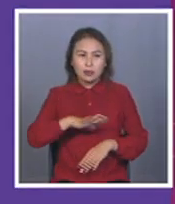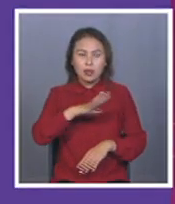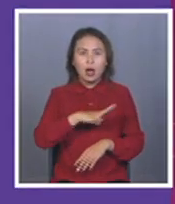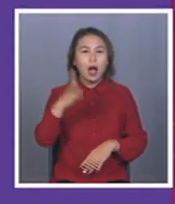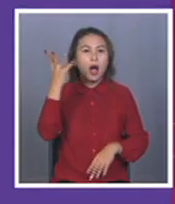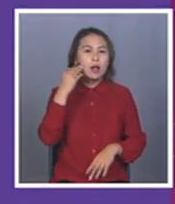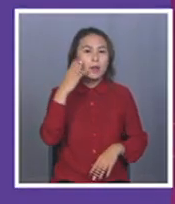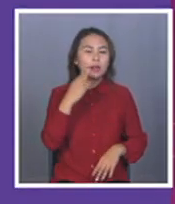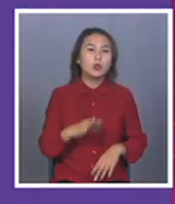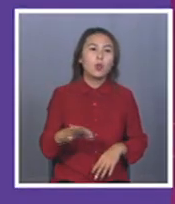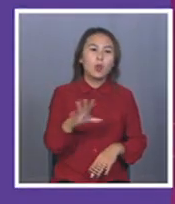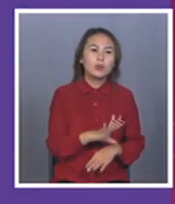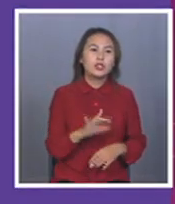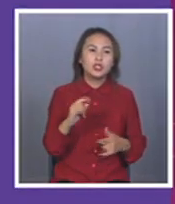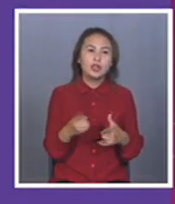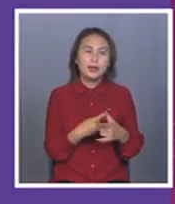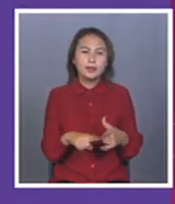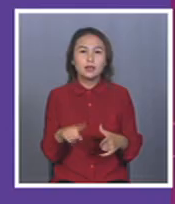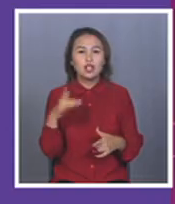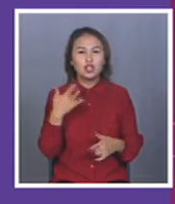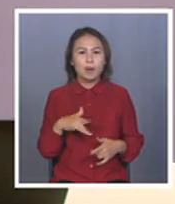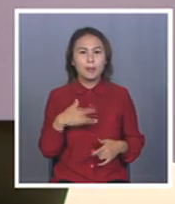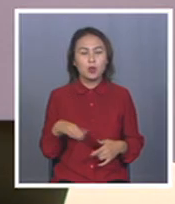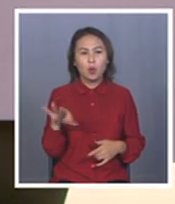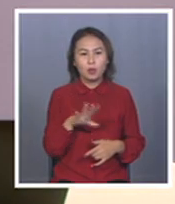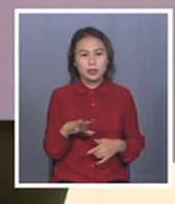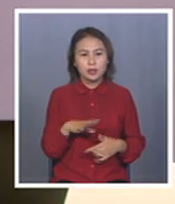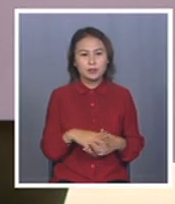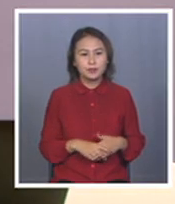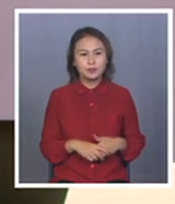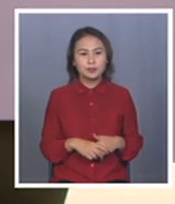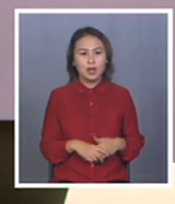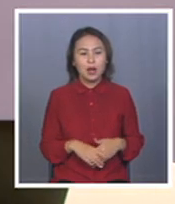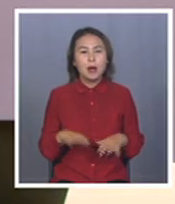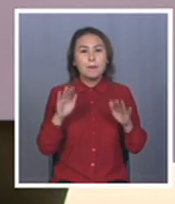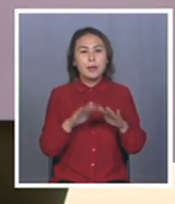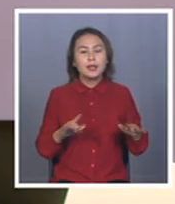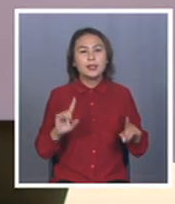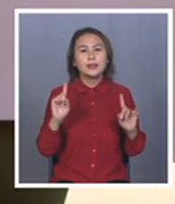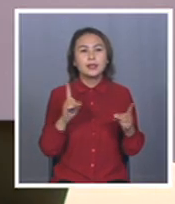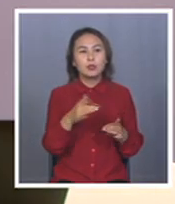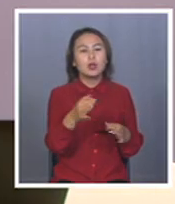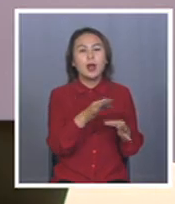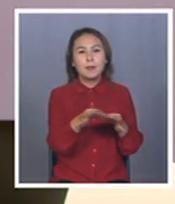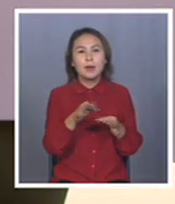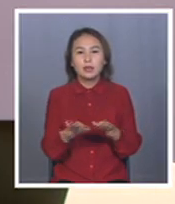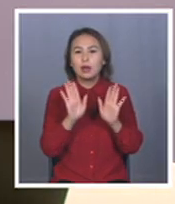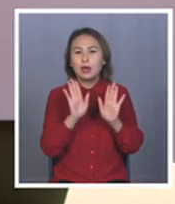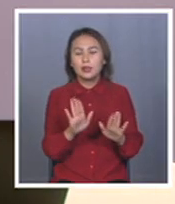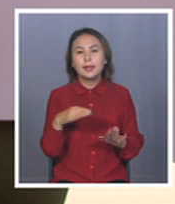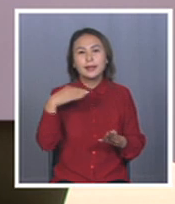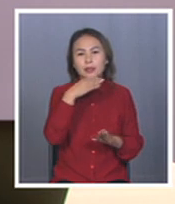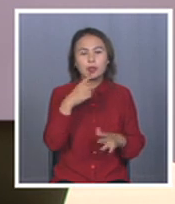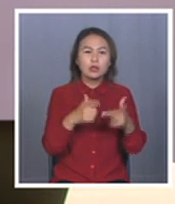облысы және Жамбыл облысы. Балалар, неге бұл аймақтарда ғана етті сүтті